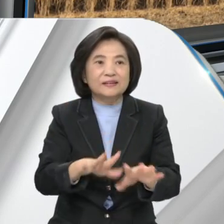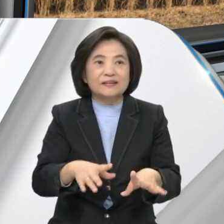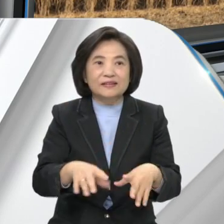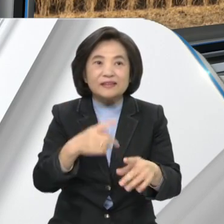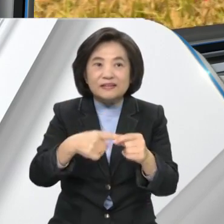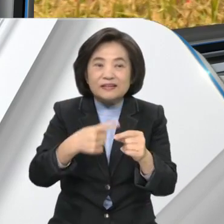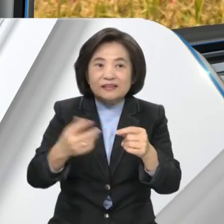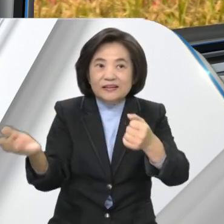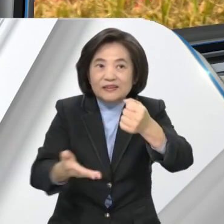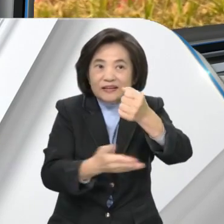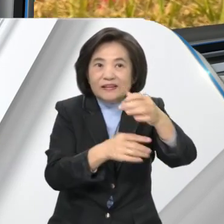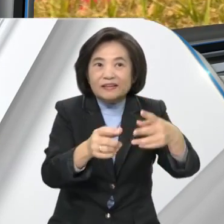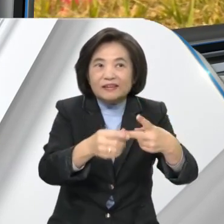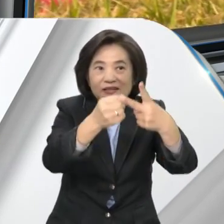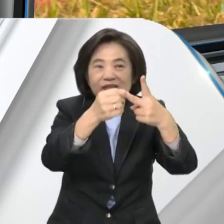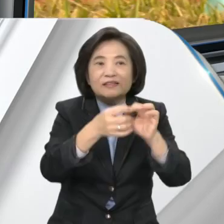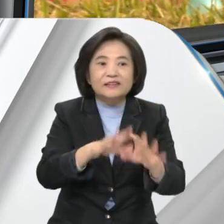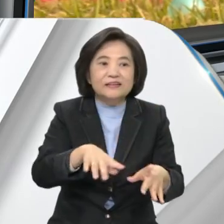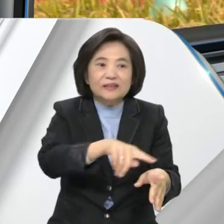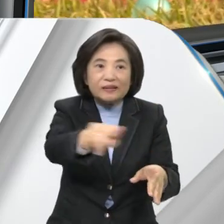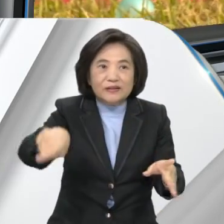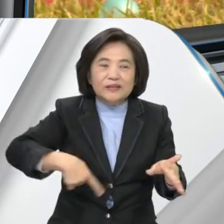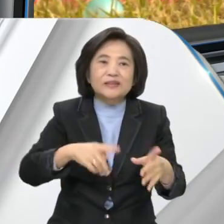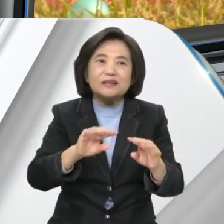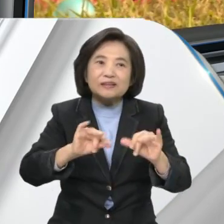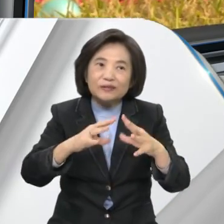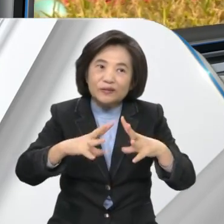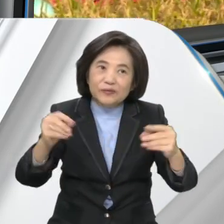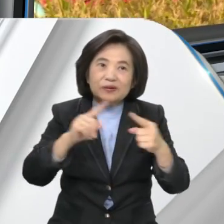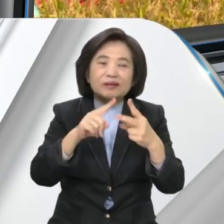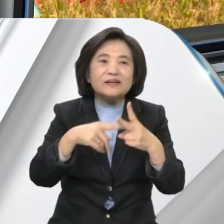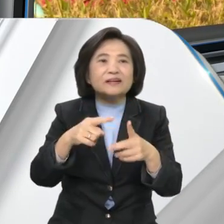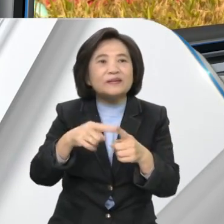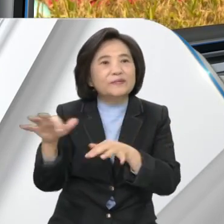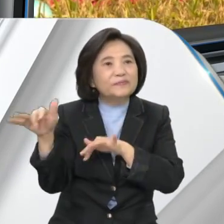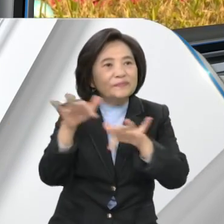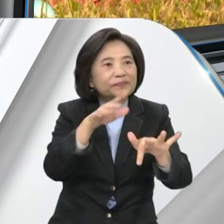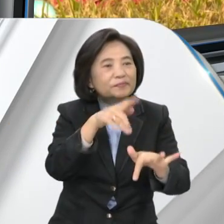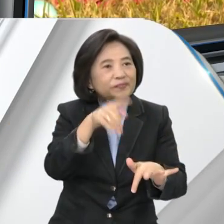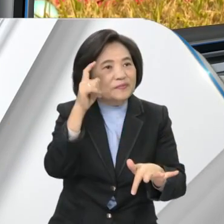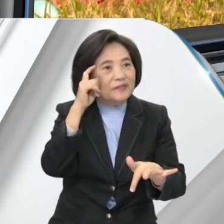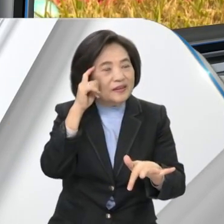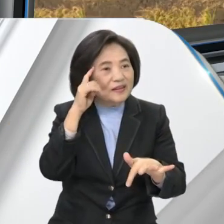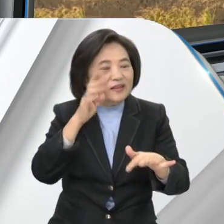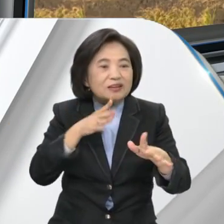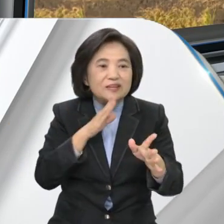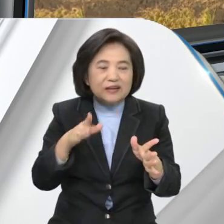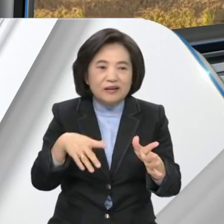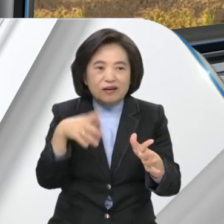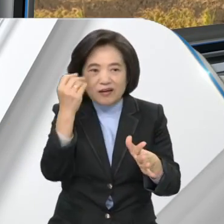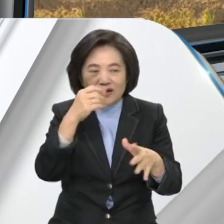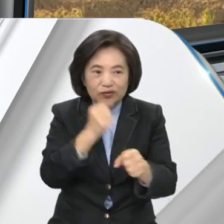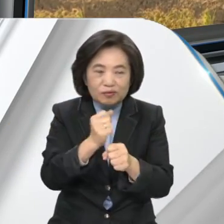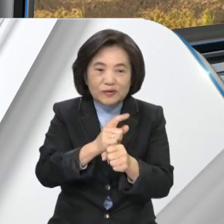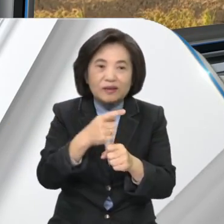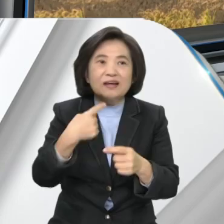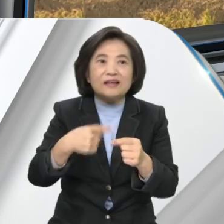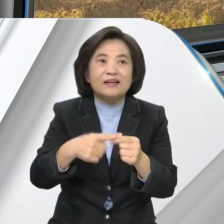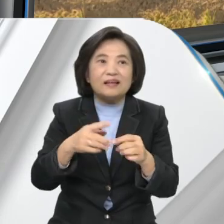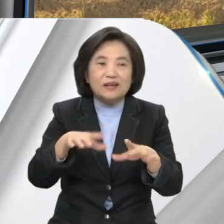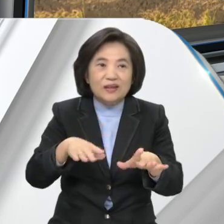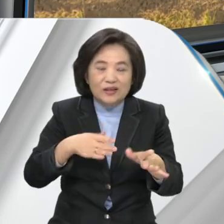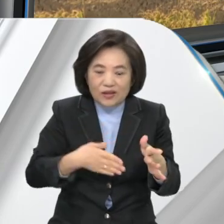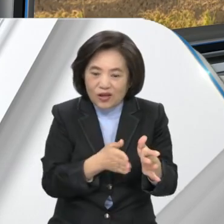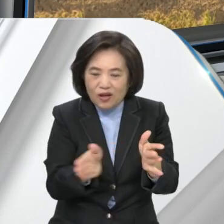分工的各起头过后，地田方来回繁熟，还有将民众去行黄金无彩米浆，希望同农